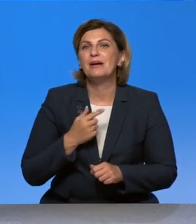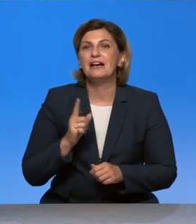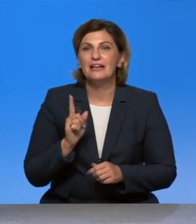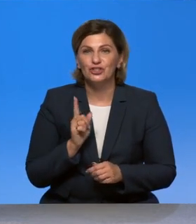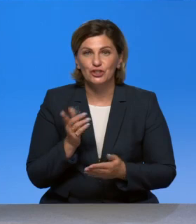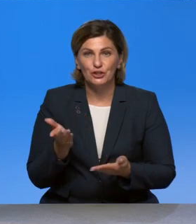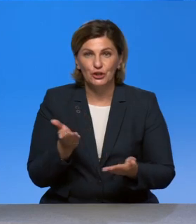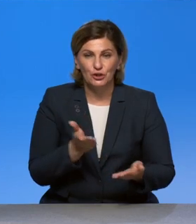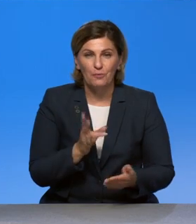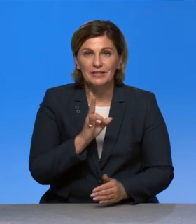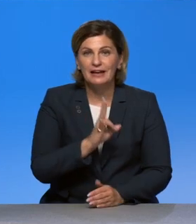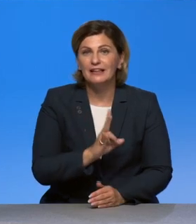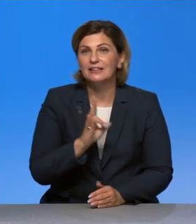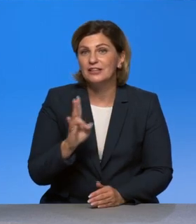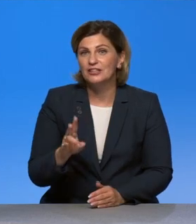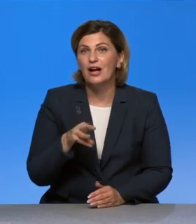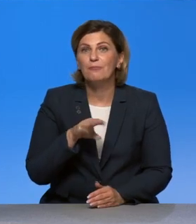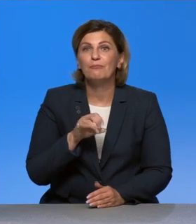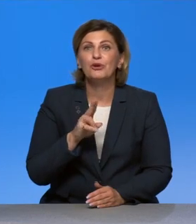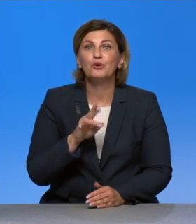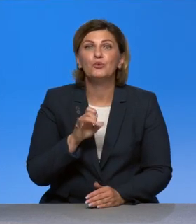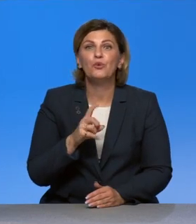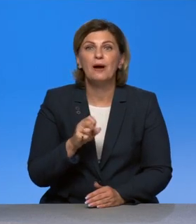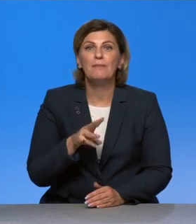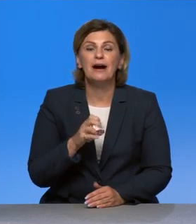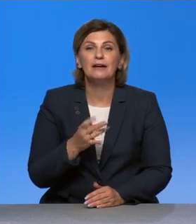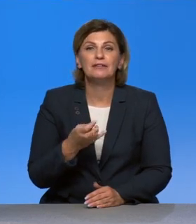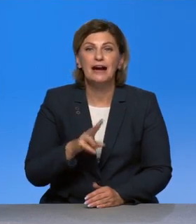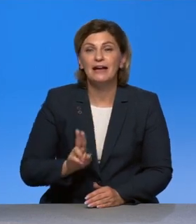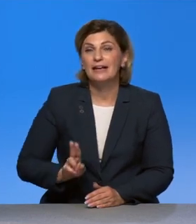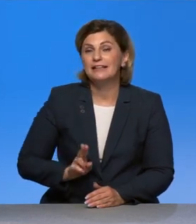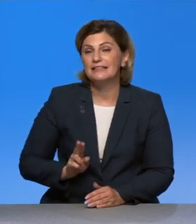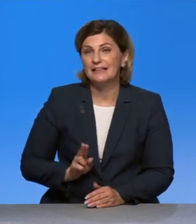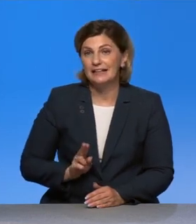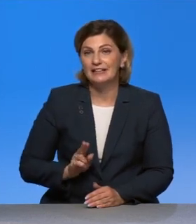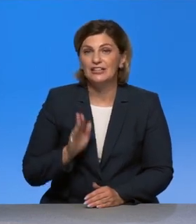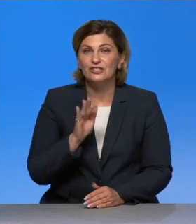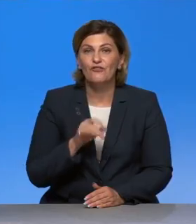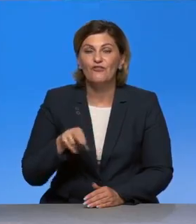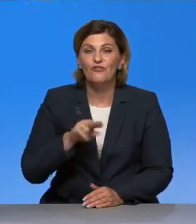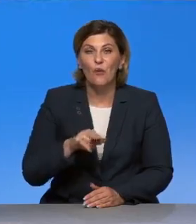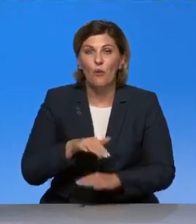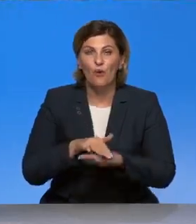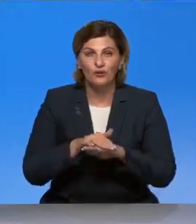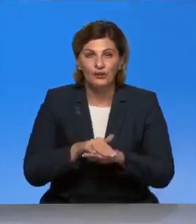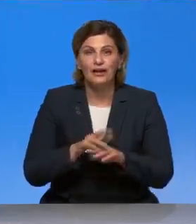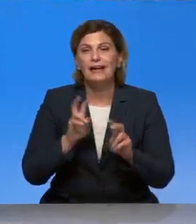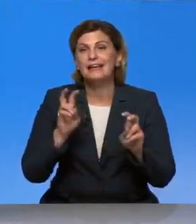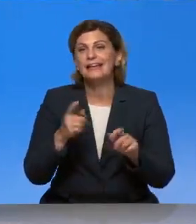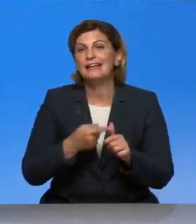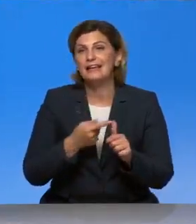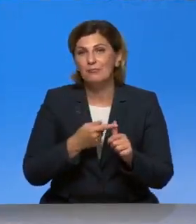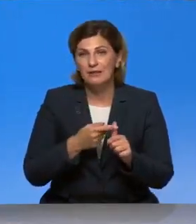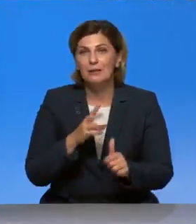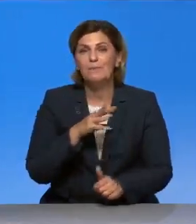Николая Николаевича Миклуха-Маклая. Он уже бежит в нашу студию. Директора фонда имени Миклуха-Маклая,